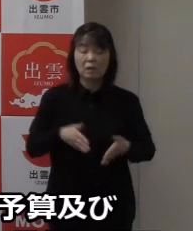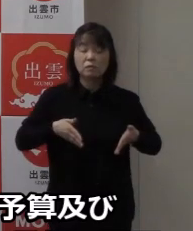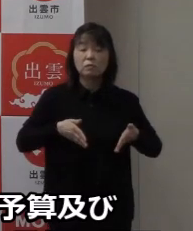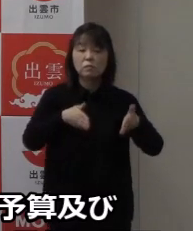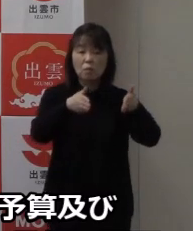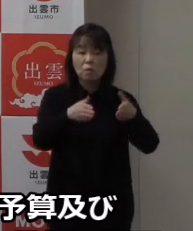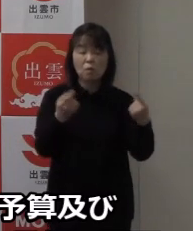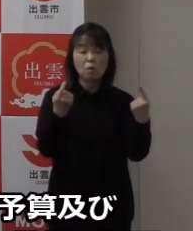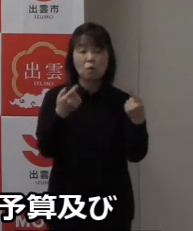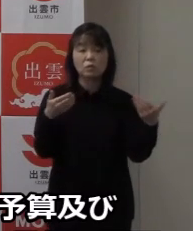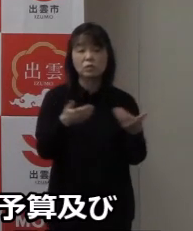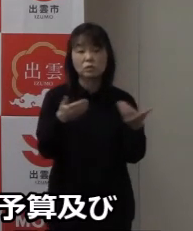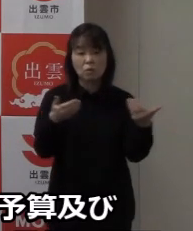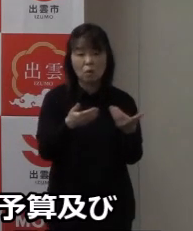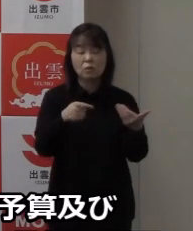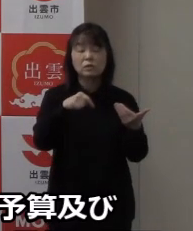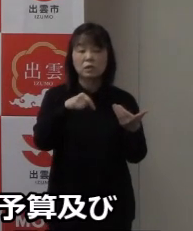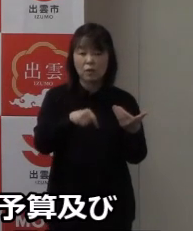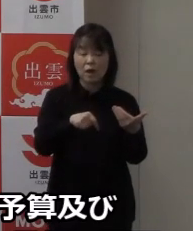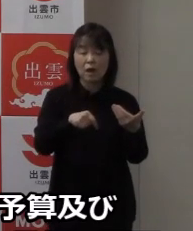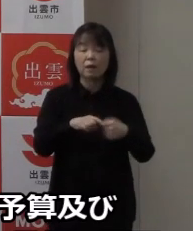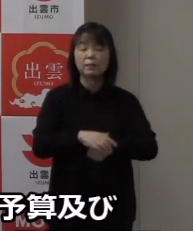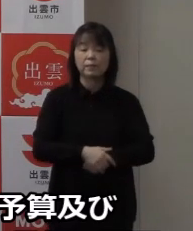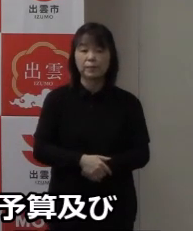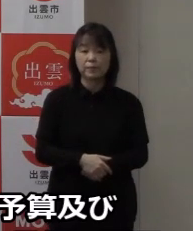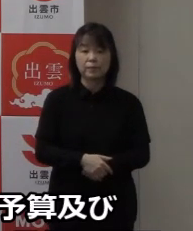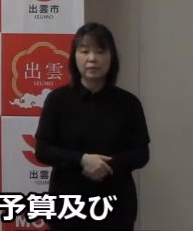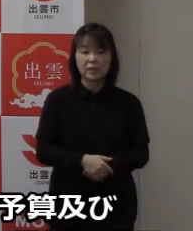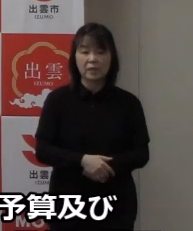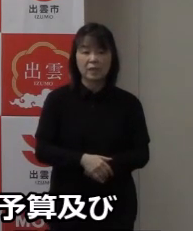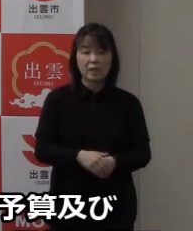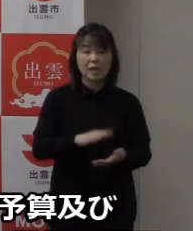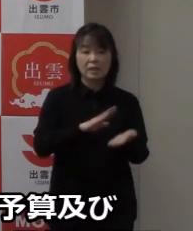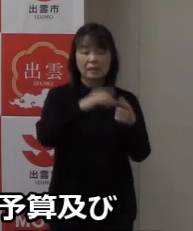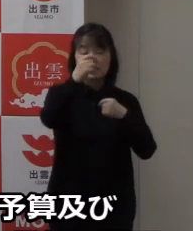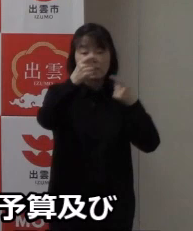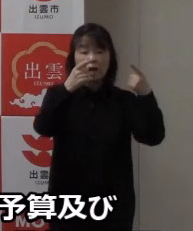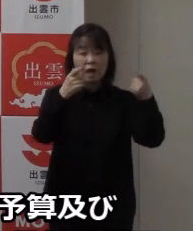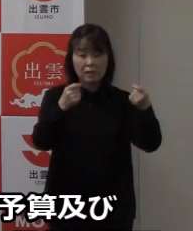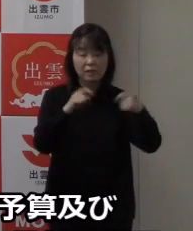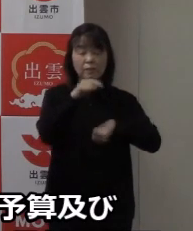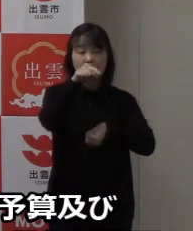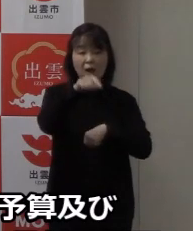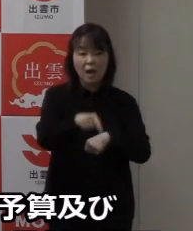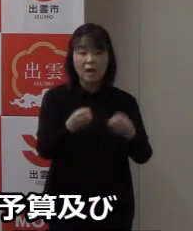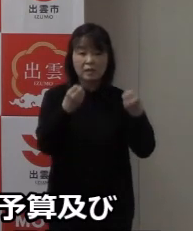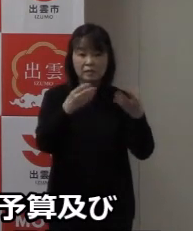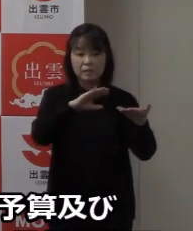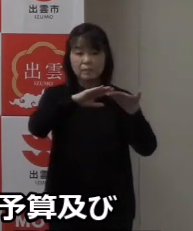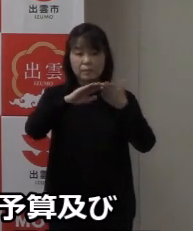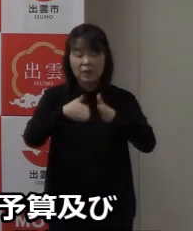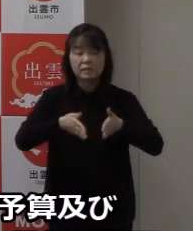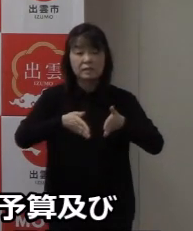ては、市街地の街路事業ということで医大前、新町線4校区が、